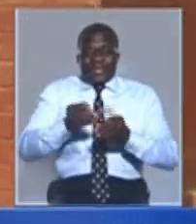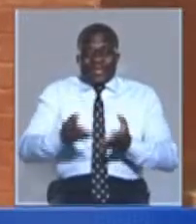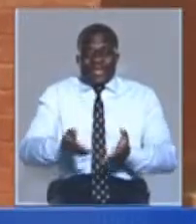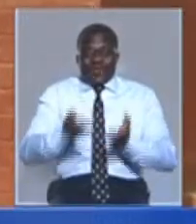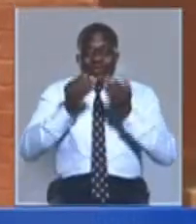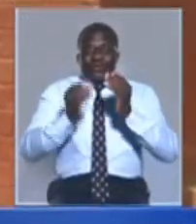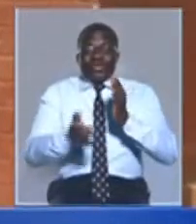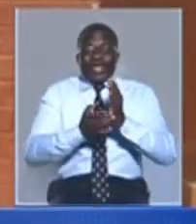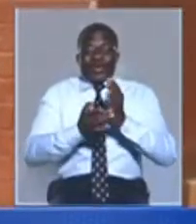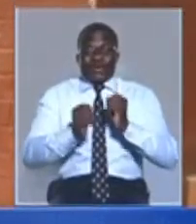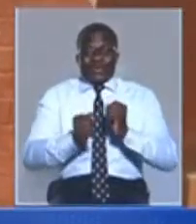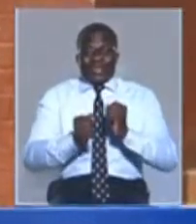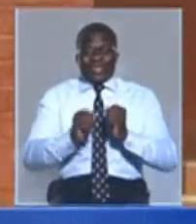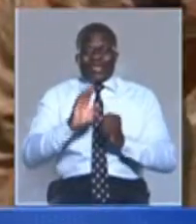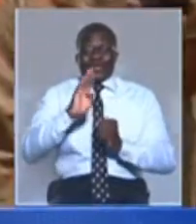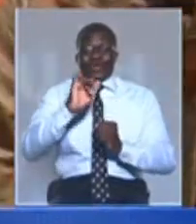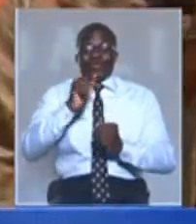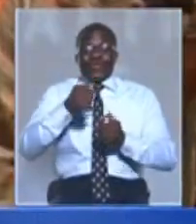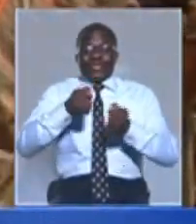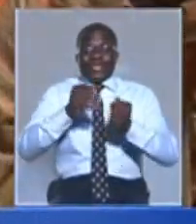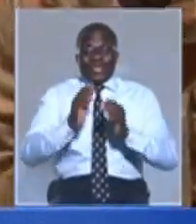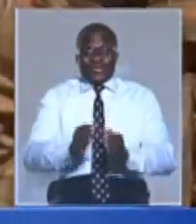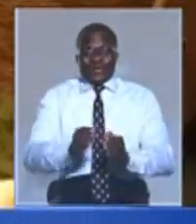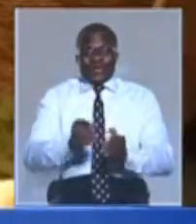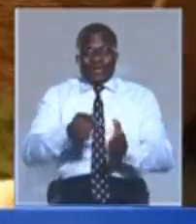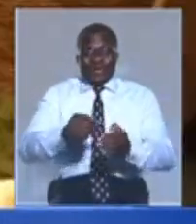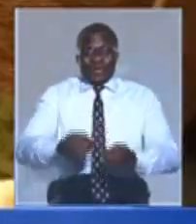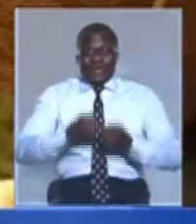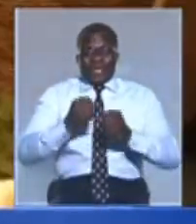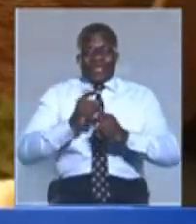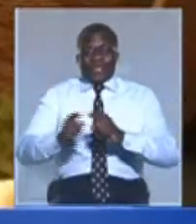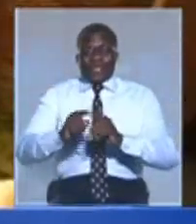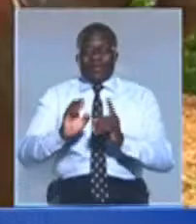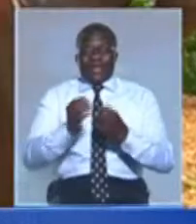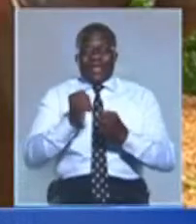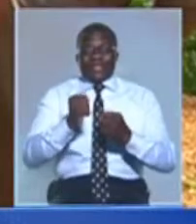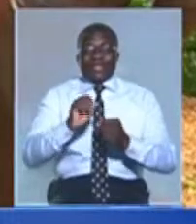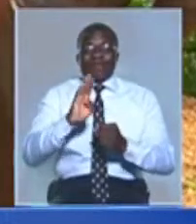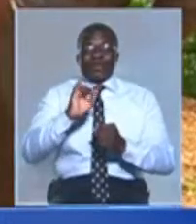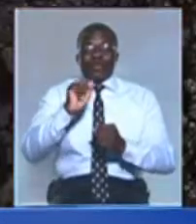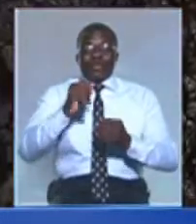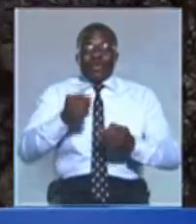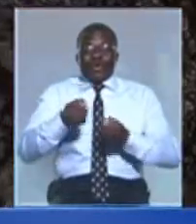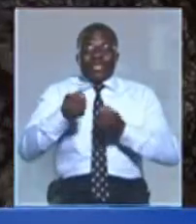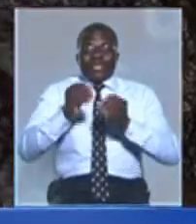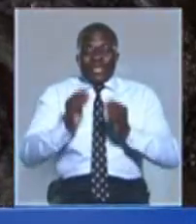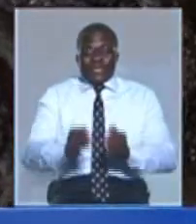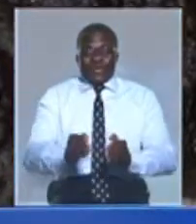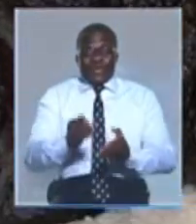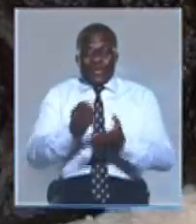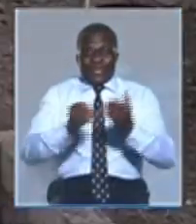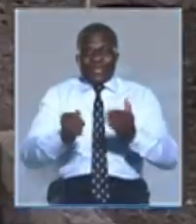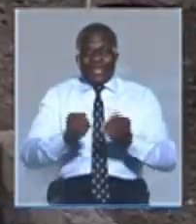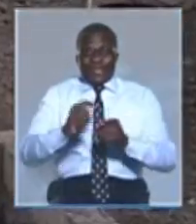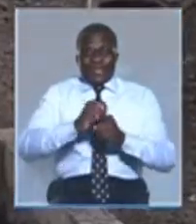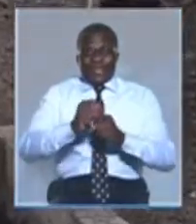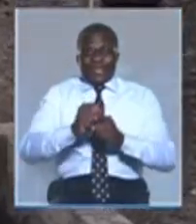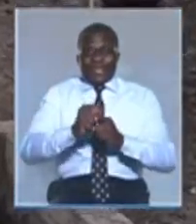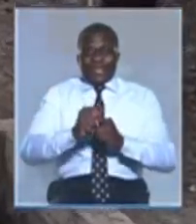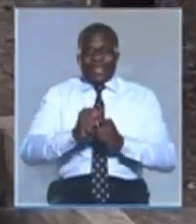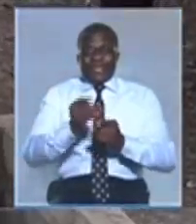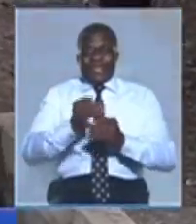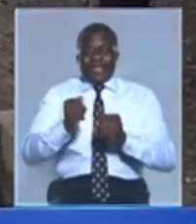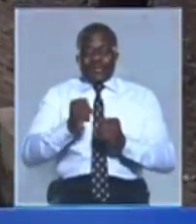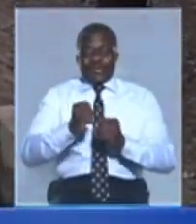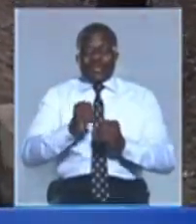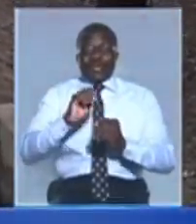de technologie de biodigesteurs. Il existe différents types de biodigesteurs, certains traitant les déjections